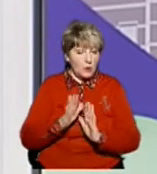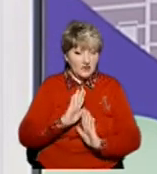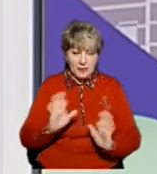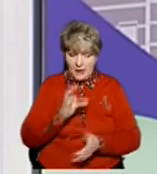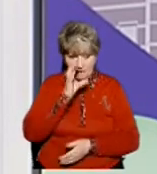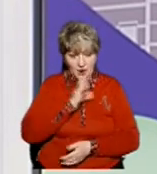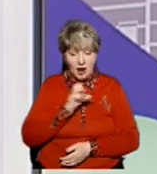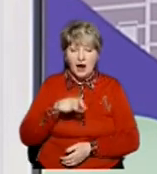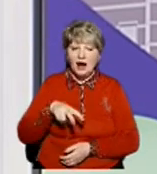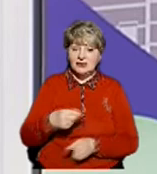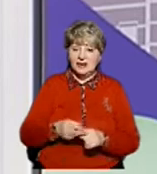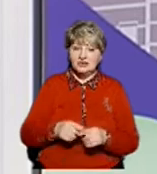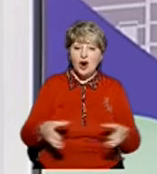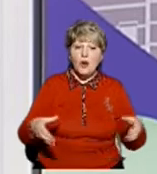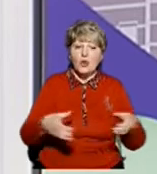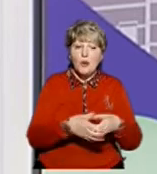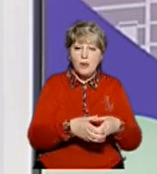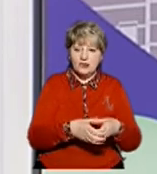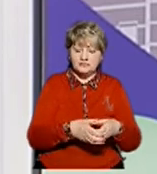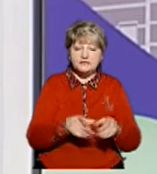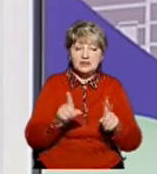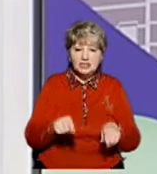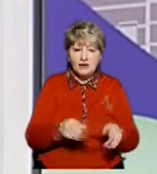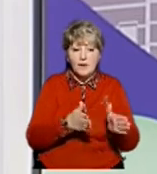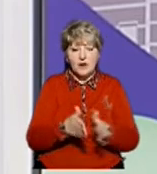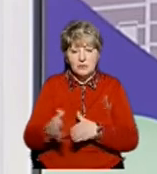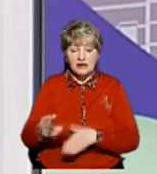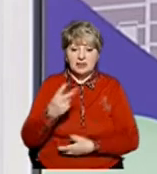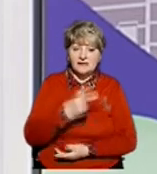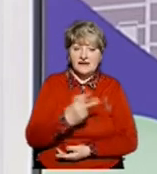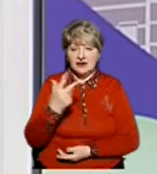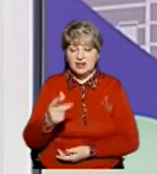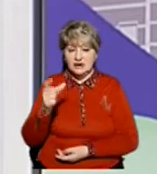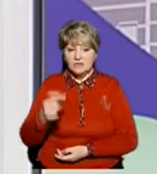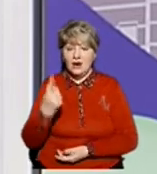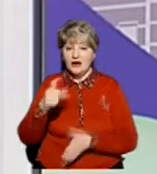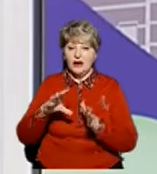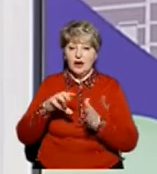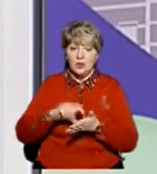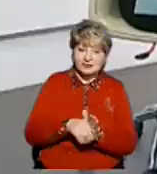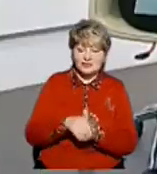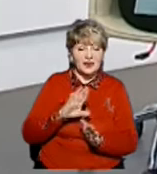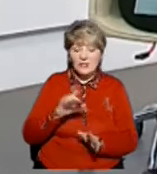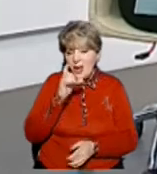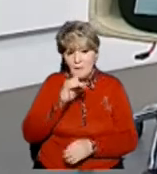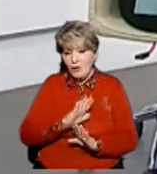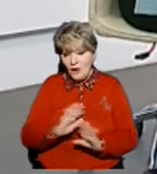непогані, але все одно це групове. Навіть гуртожитку це там 2-3 особи в кімнаті, непогано. Це не окрема